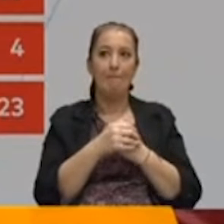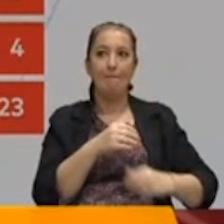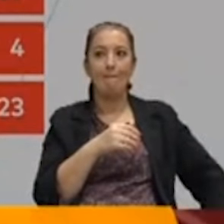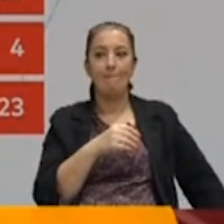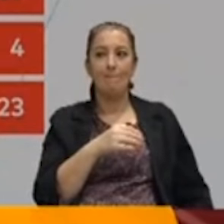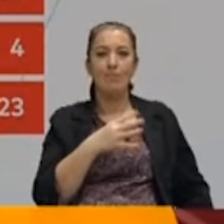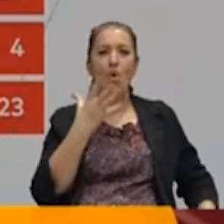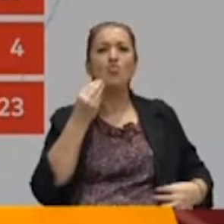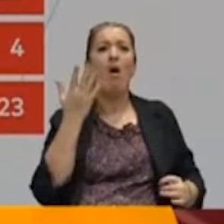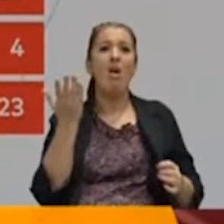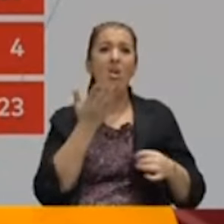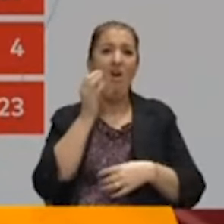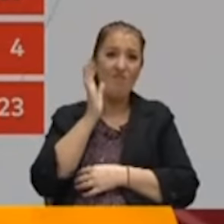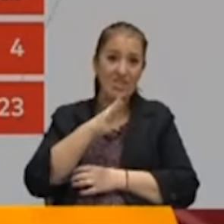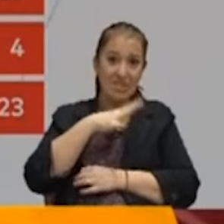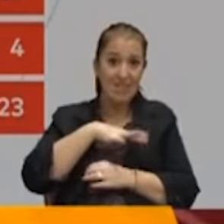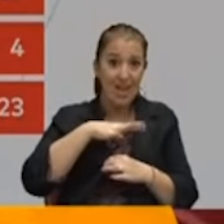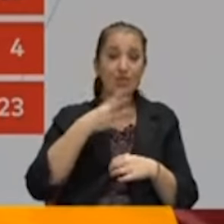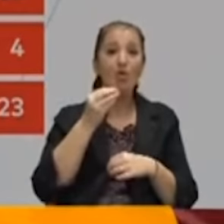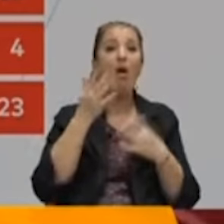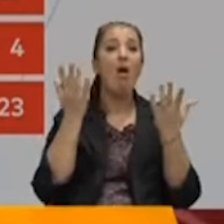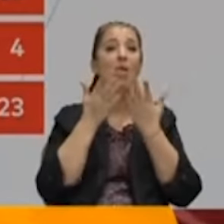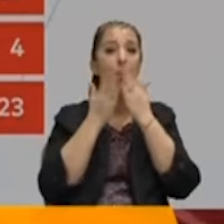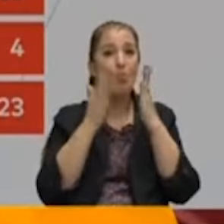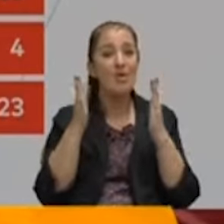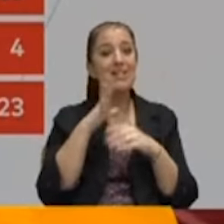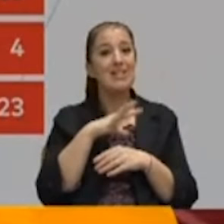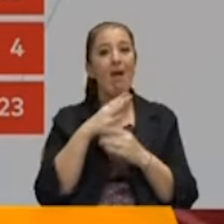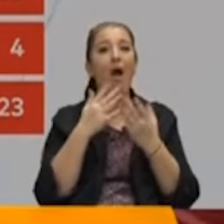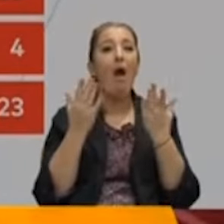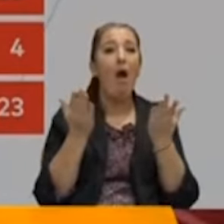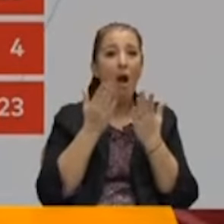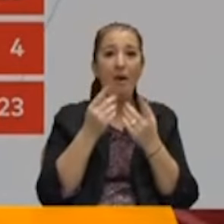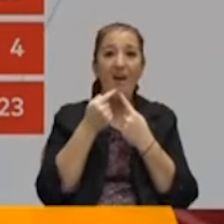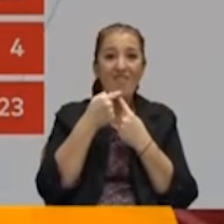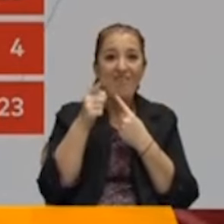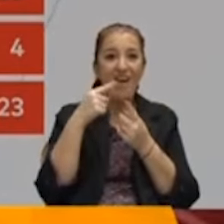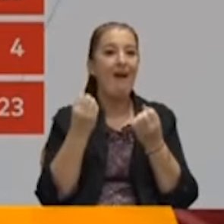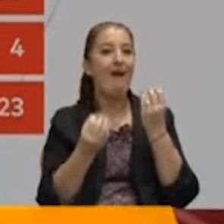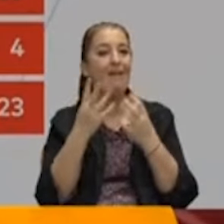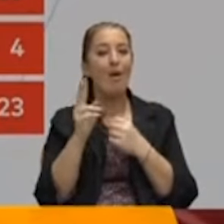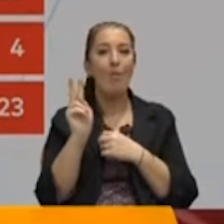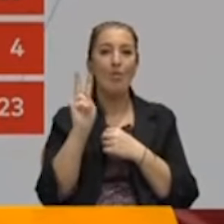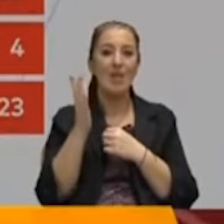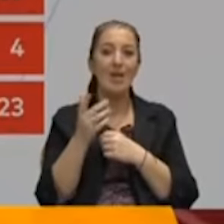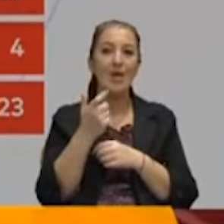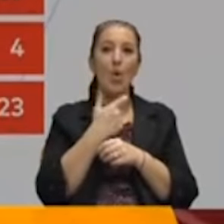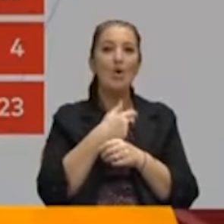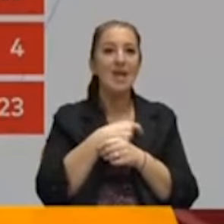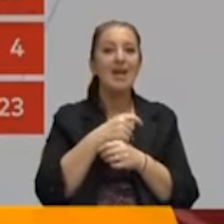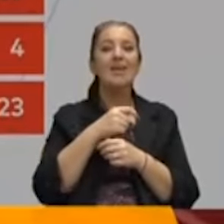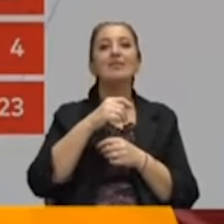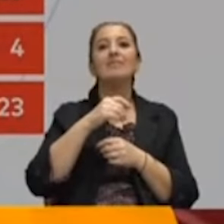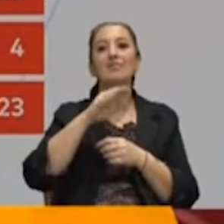daha fazlasını isterdik. Çok daha büyüğünü isterdik. Ama farklı kaynak modelleriyle, özellikle yurt